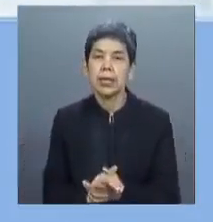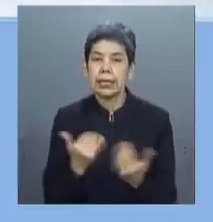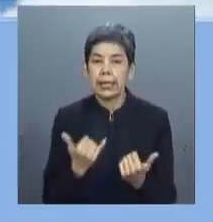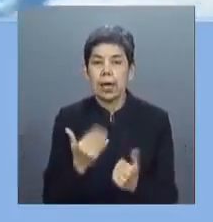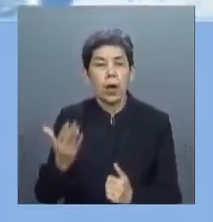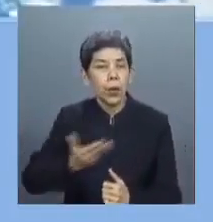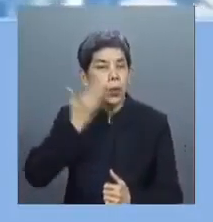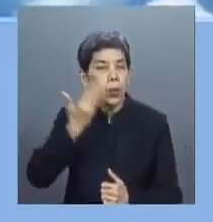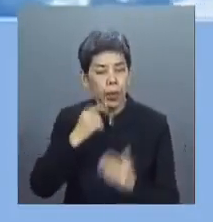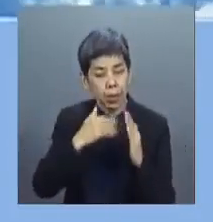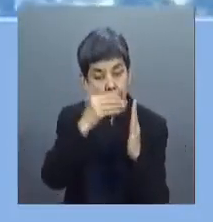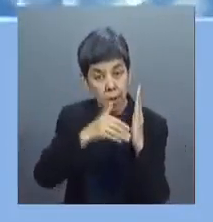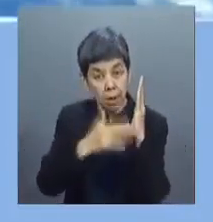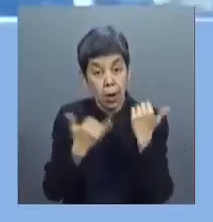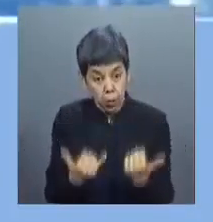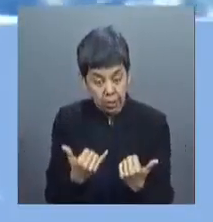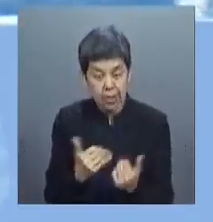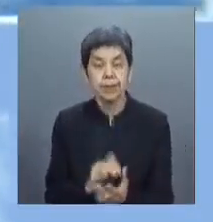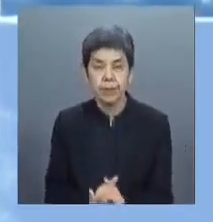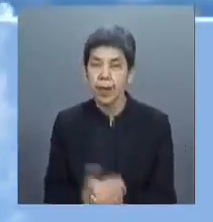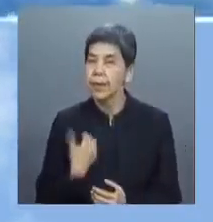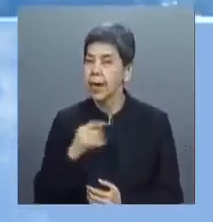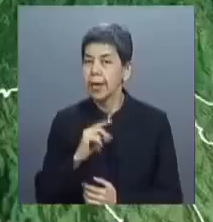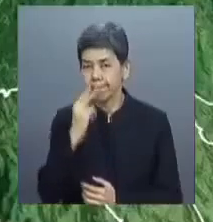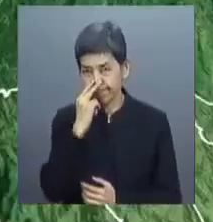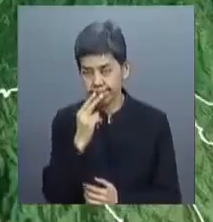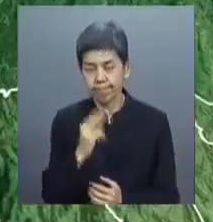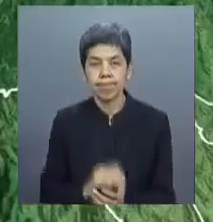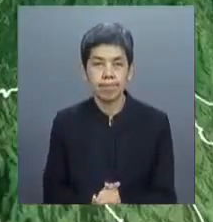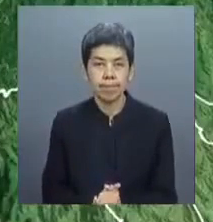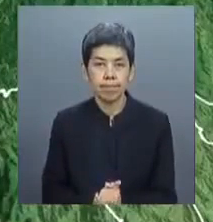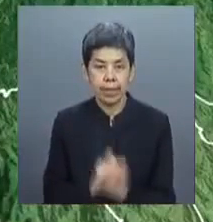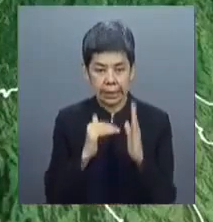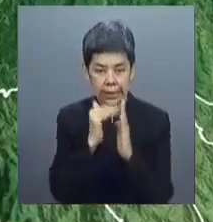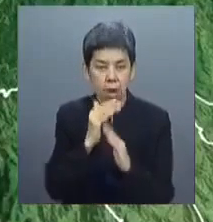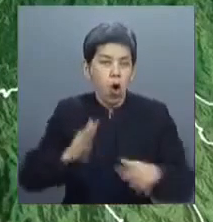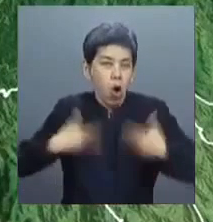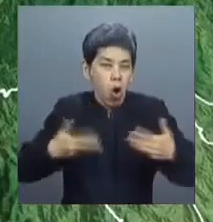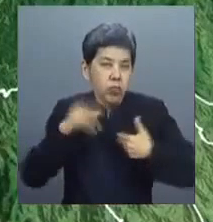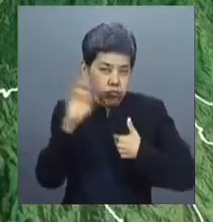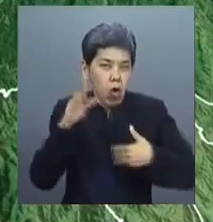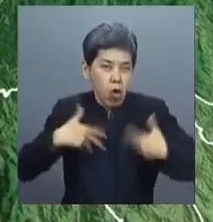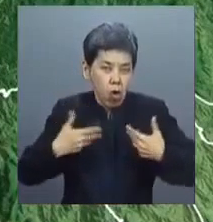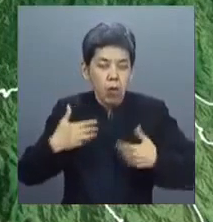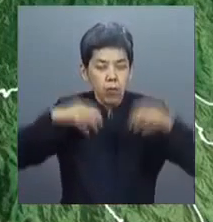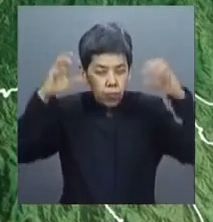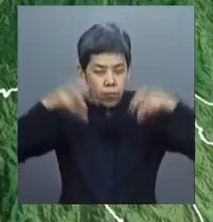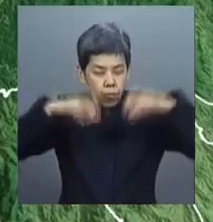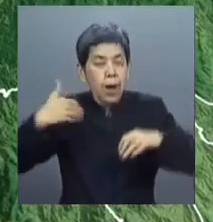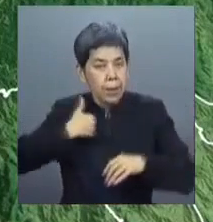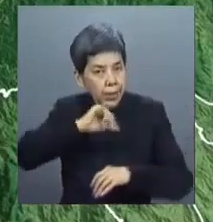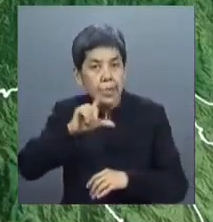สภาพอากาศในแต่ละภาคระหว่างวันนี้ถึงวันพรุ่งนี้เป็นดังนี้ค่ะ ภาคเหนืออากาศร้อนในตอนกลางวันกับมีฝนฟ้าคะนองเป็น